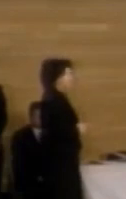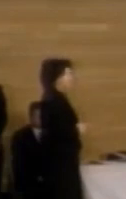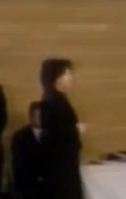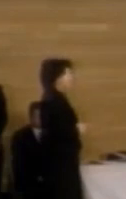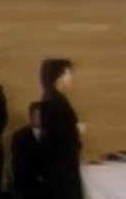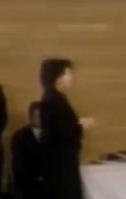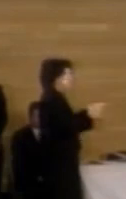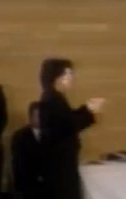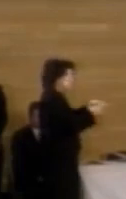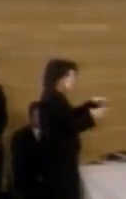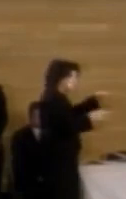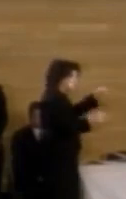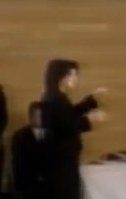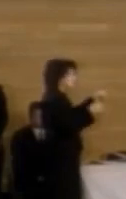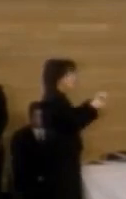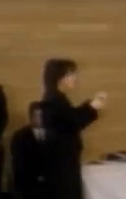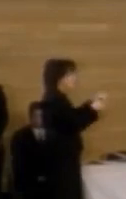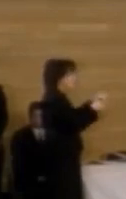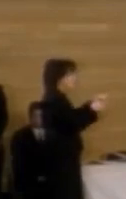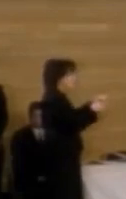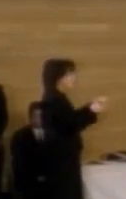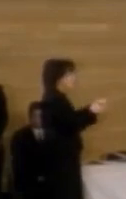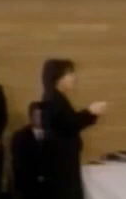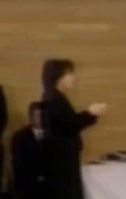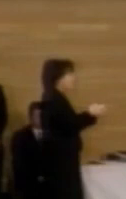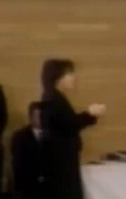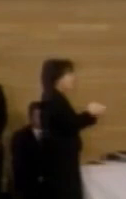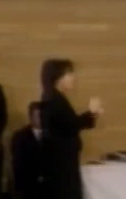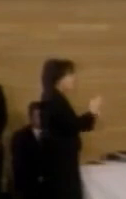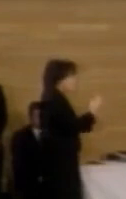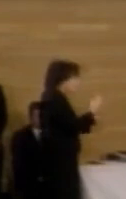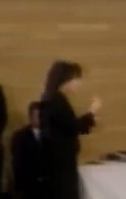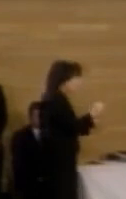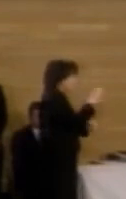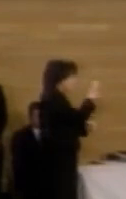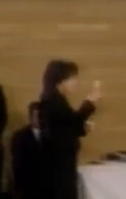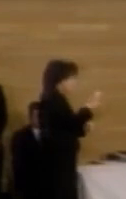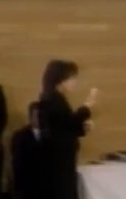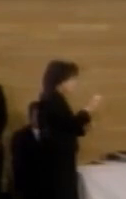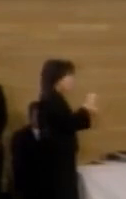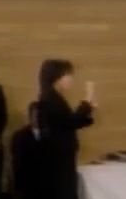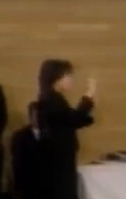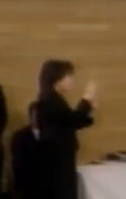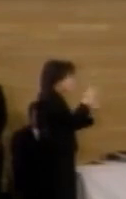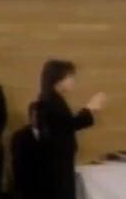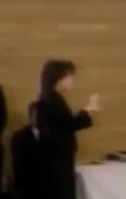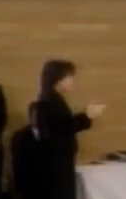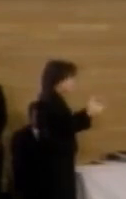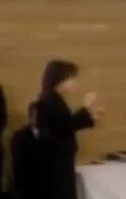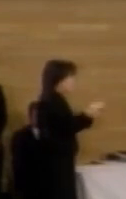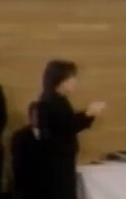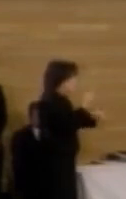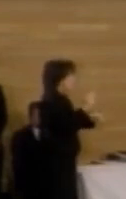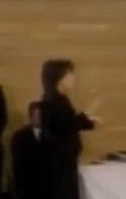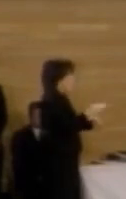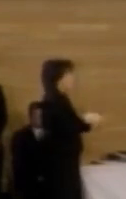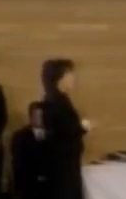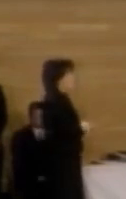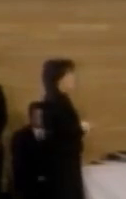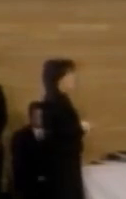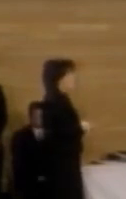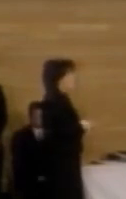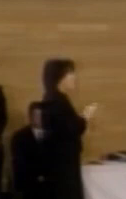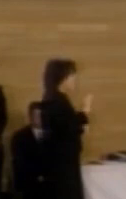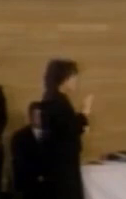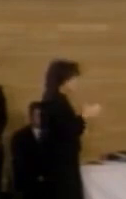我が国は幾度となく国難といえるような災害に見舞われてきましたが、その